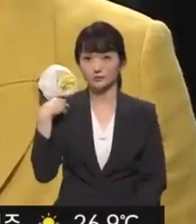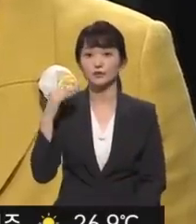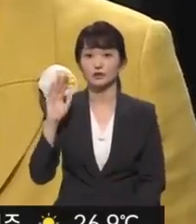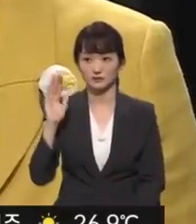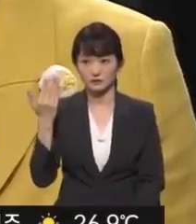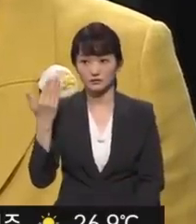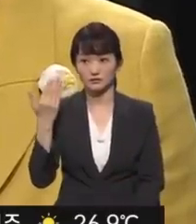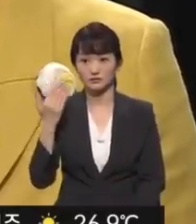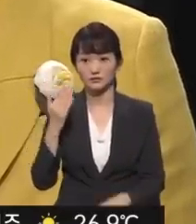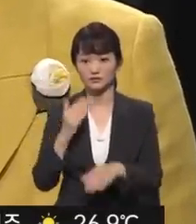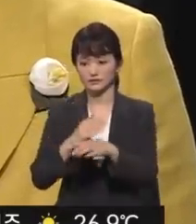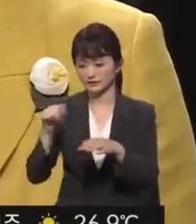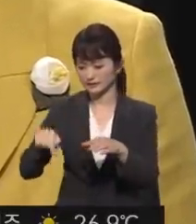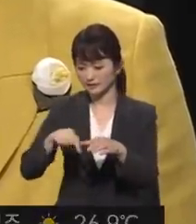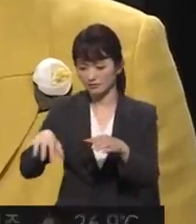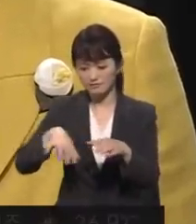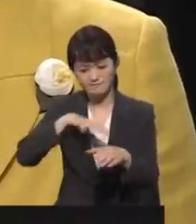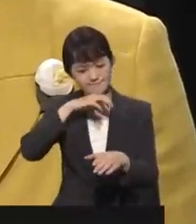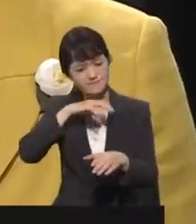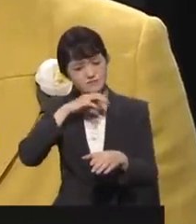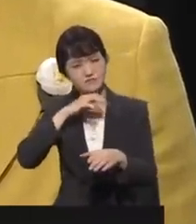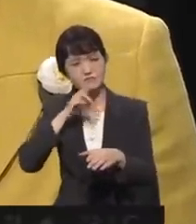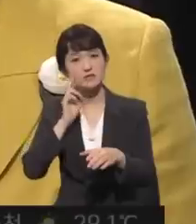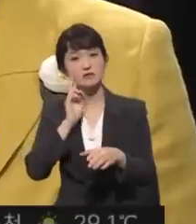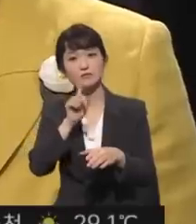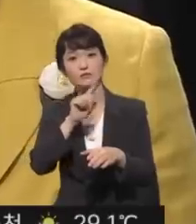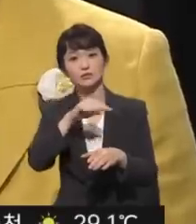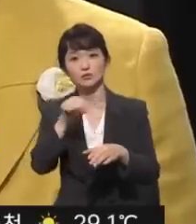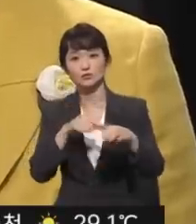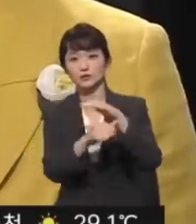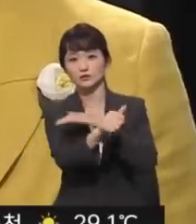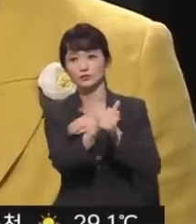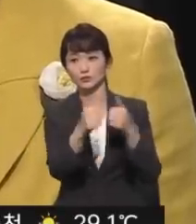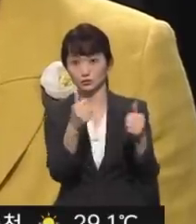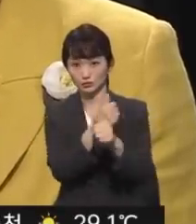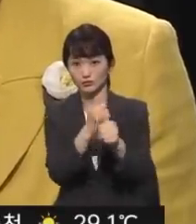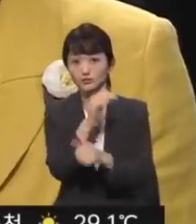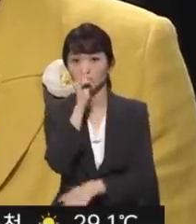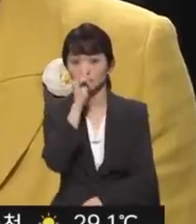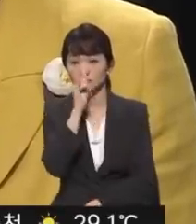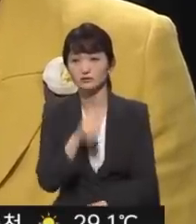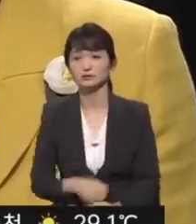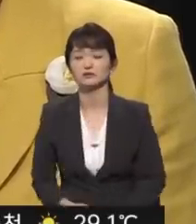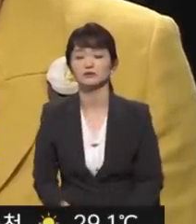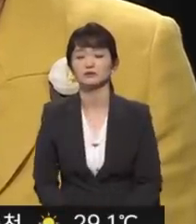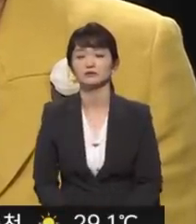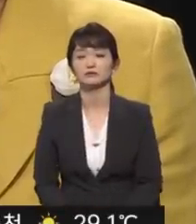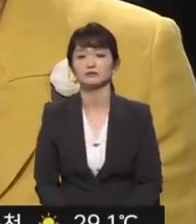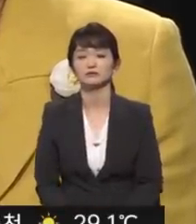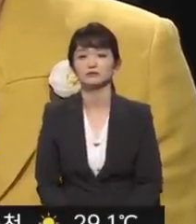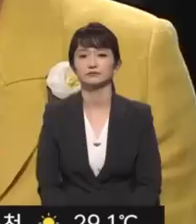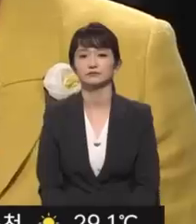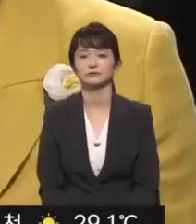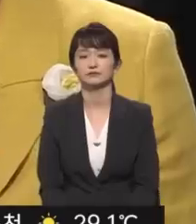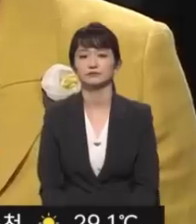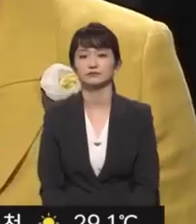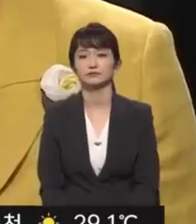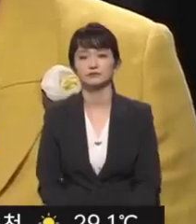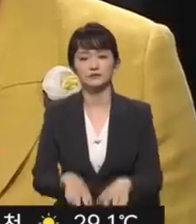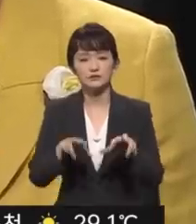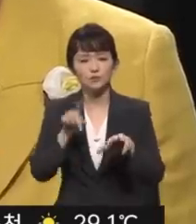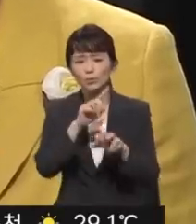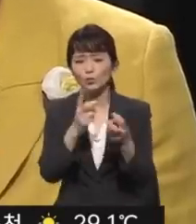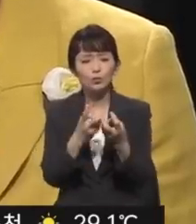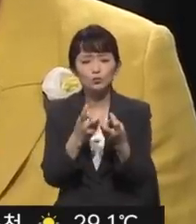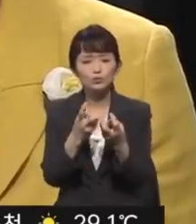당내 여론이 높아 진다면 뭐 원내대표도 교체가 될 수도 있겠죠 이런 여러 가지 상황이 지금 뭐 예상할 수가